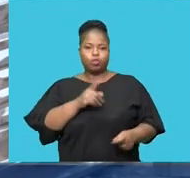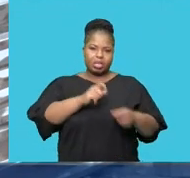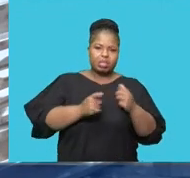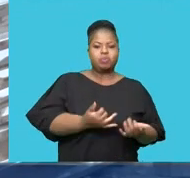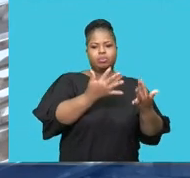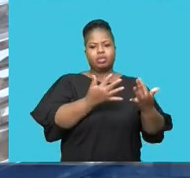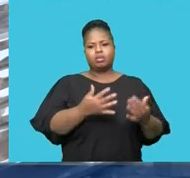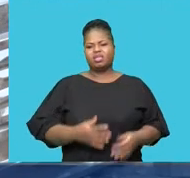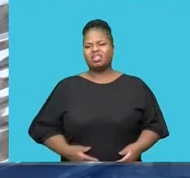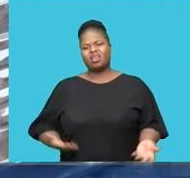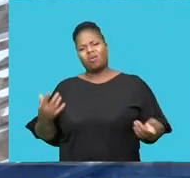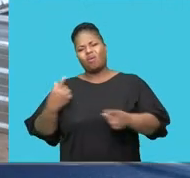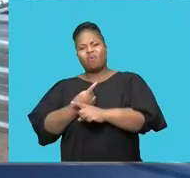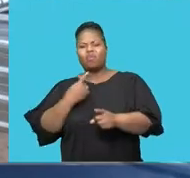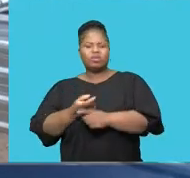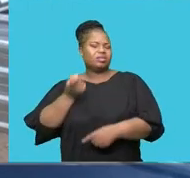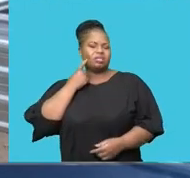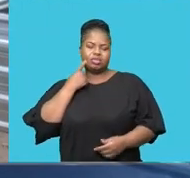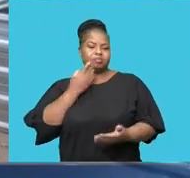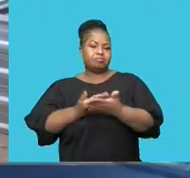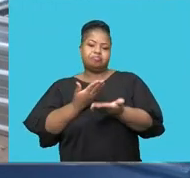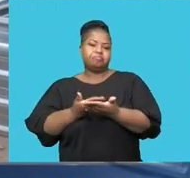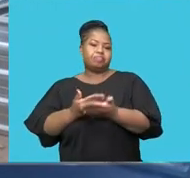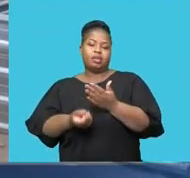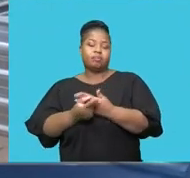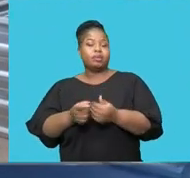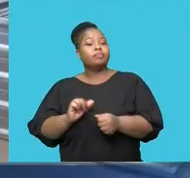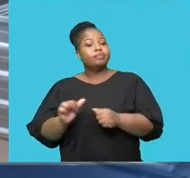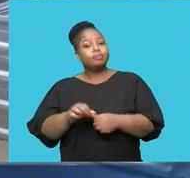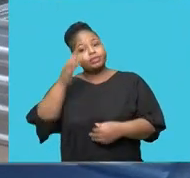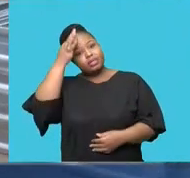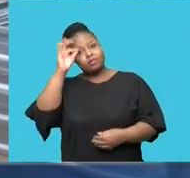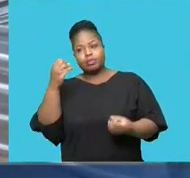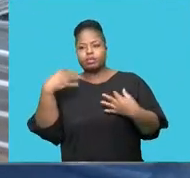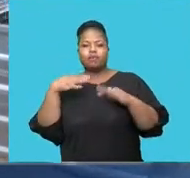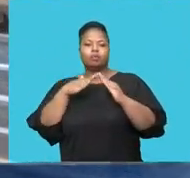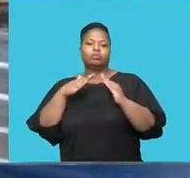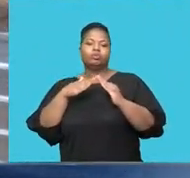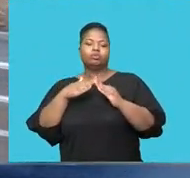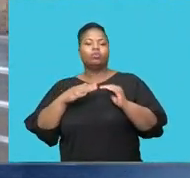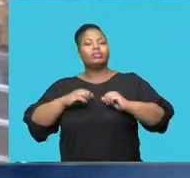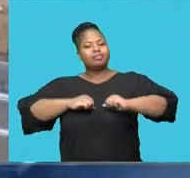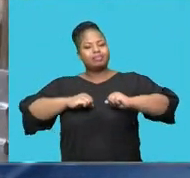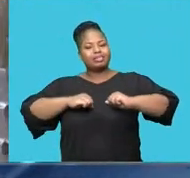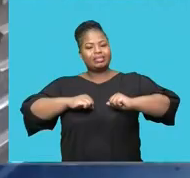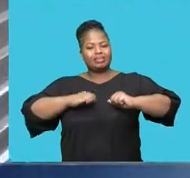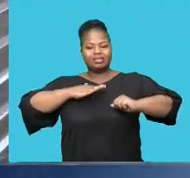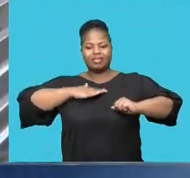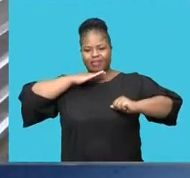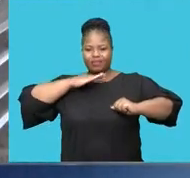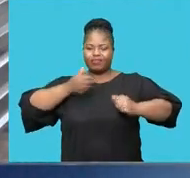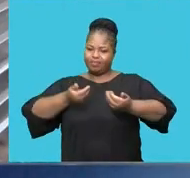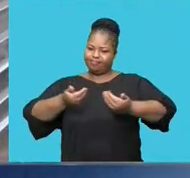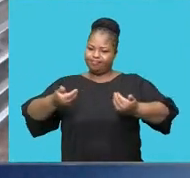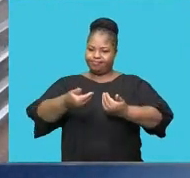ukuthi sishe uhlezi kuseduze kwethu kungcono nje ugovernment asinikeze izindlu or the space esizoba